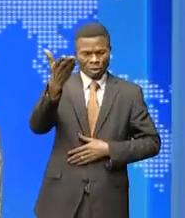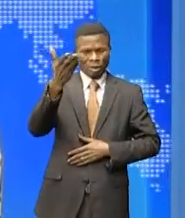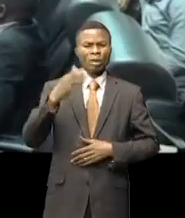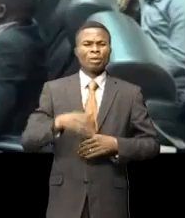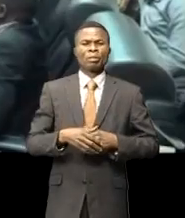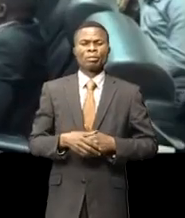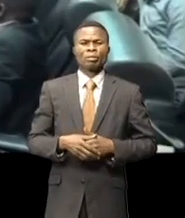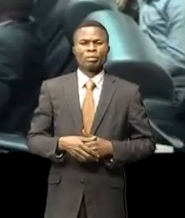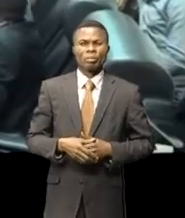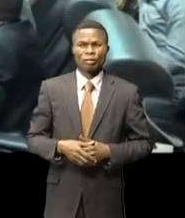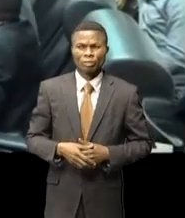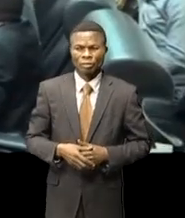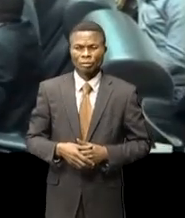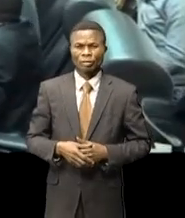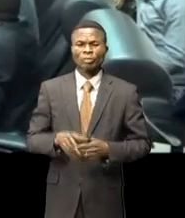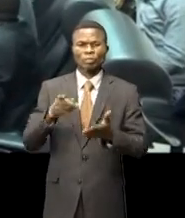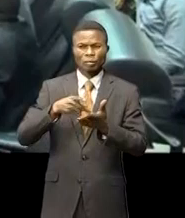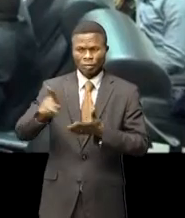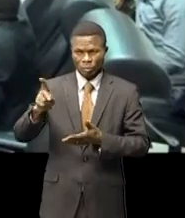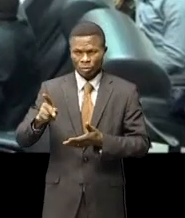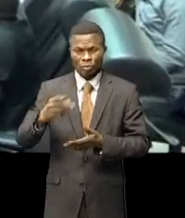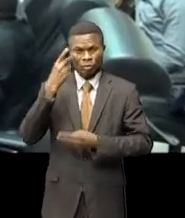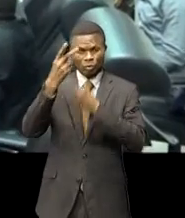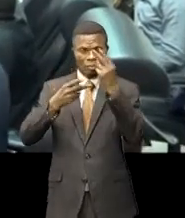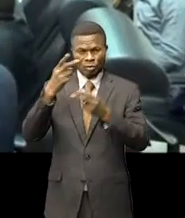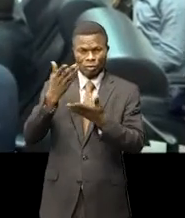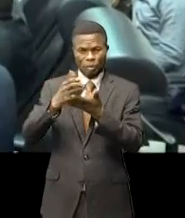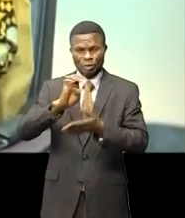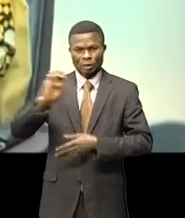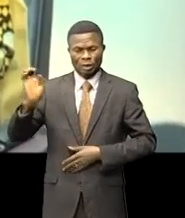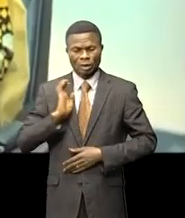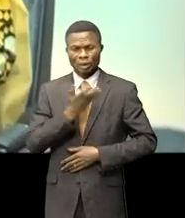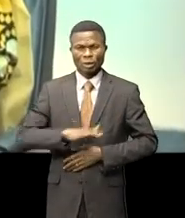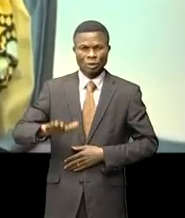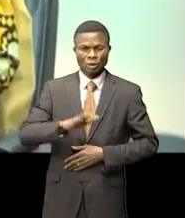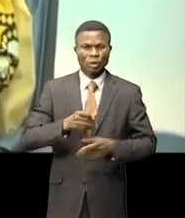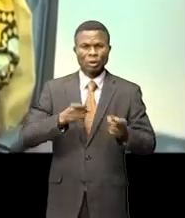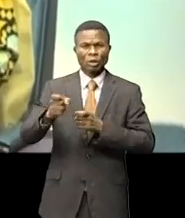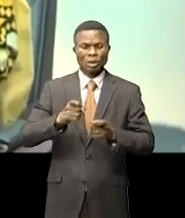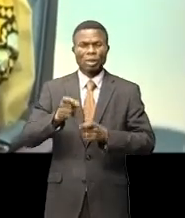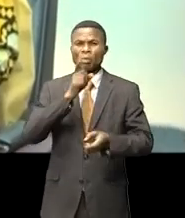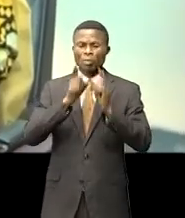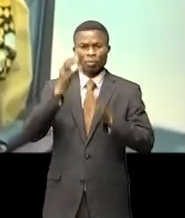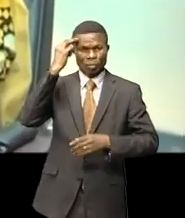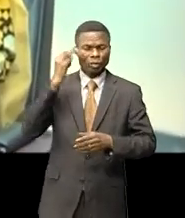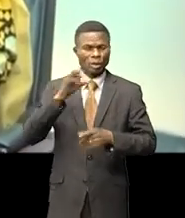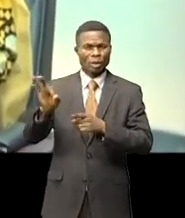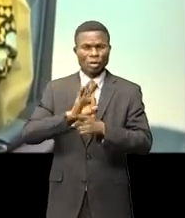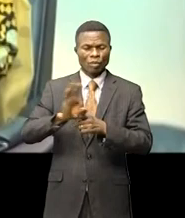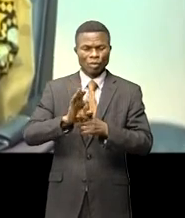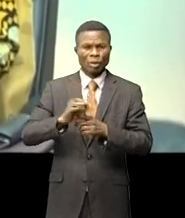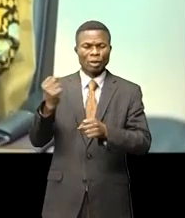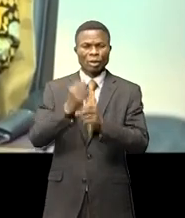explications. Au-delà de la restitution de sa tournée dans la partie est du pays, les échanges entre la ministre de la formation